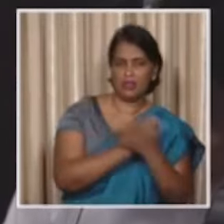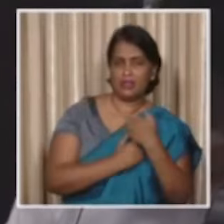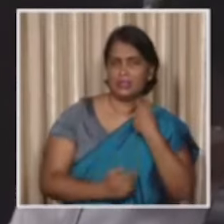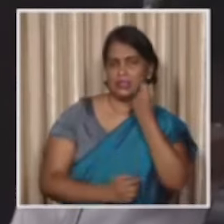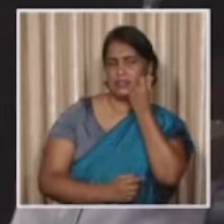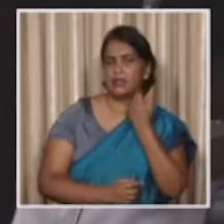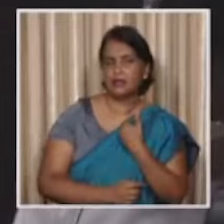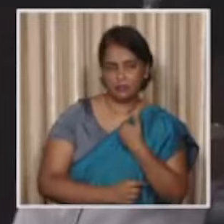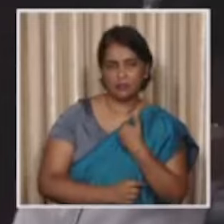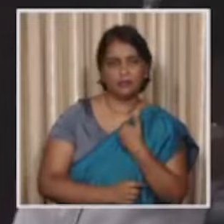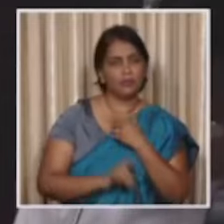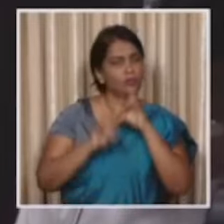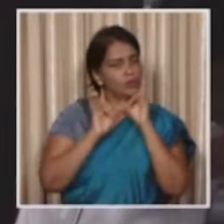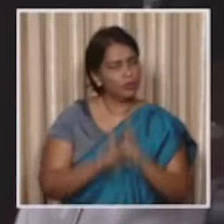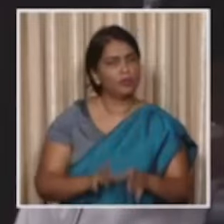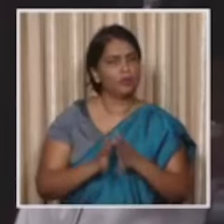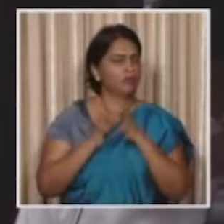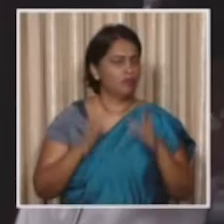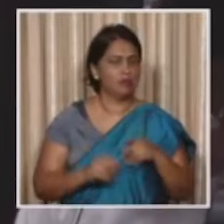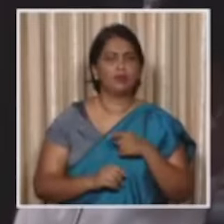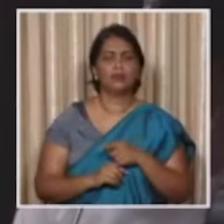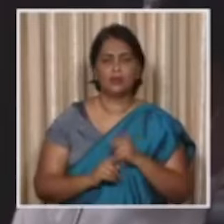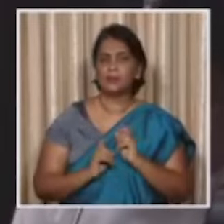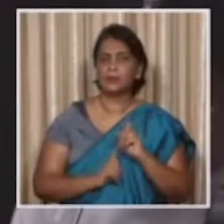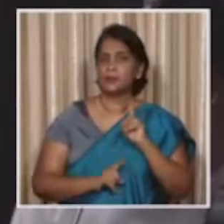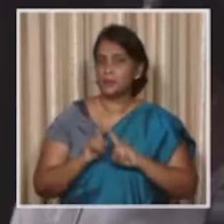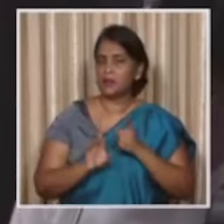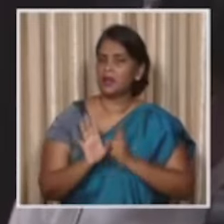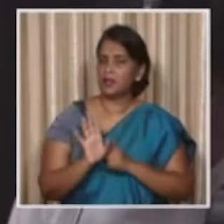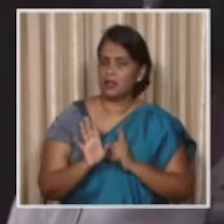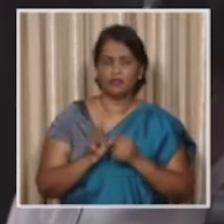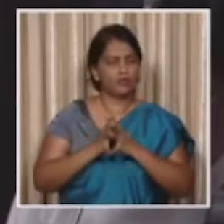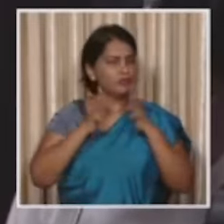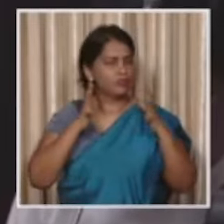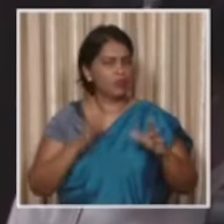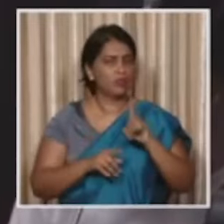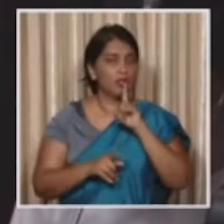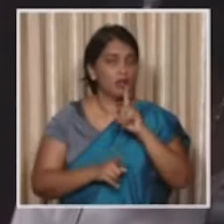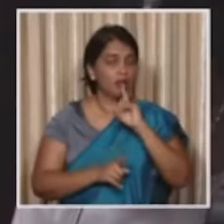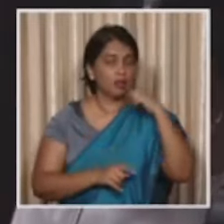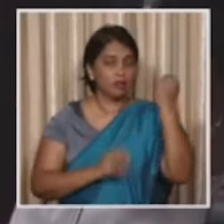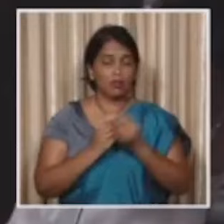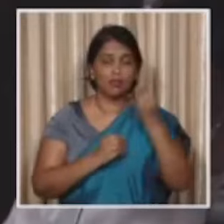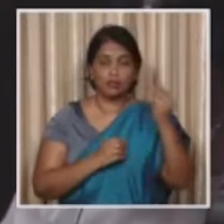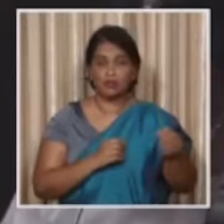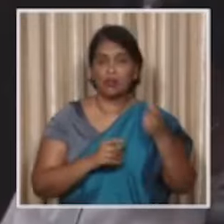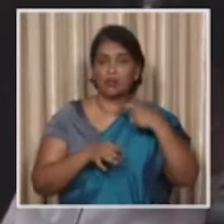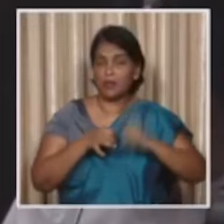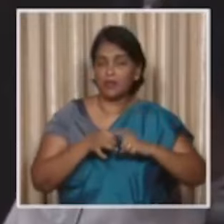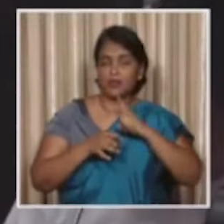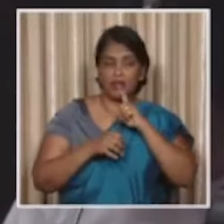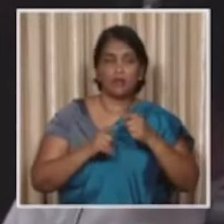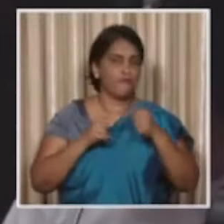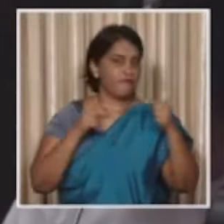මට තිබුණා. මොකද ඒ තරමටම තිබුණ දේ තමයි පාර්ලිමේන්තුවේ හැම වෙලාවෙම වැඩි ප්‍රමාණයක් කතා දුන්නේ සහ පොයින්ට් ඔෆ් ඕඩර් වලට ඉඩ